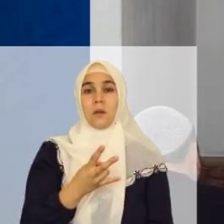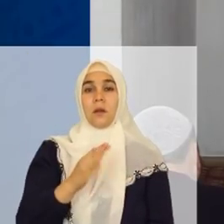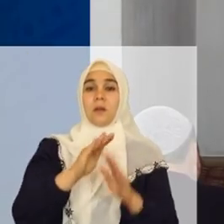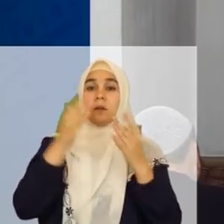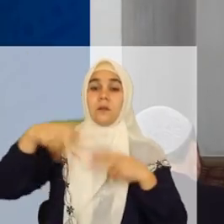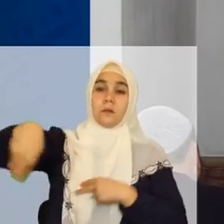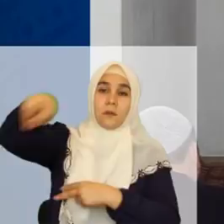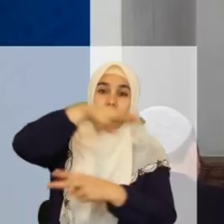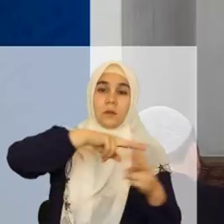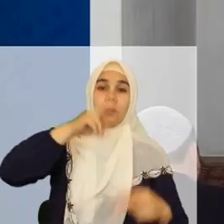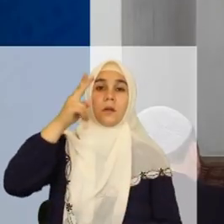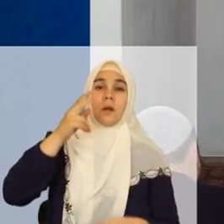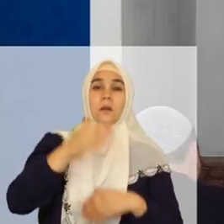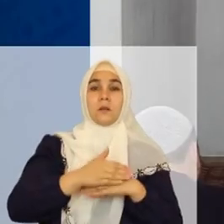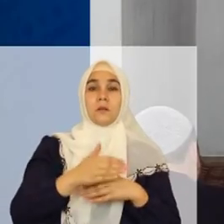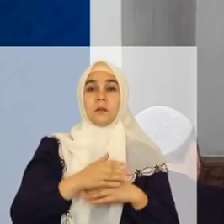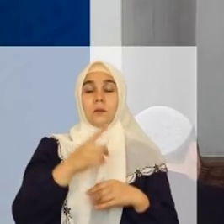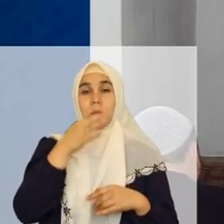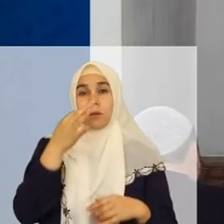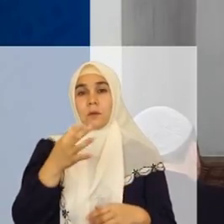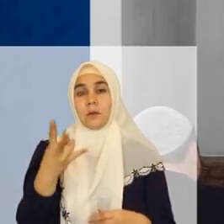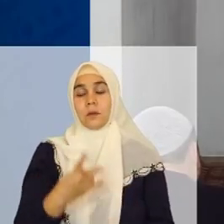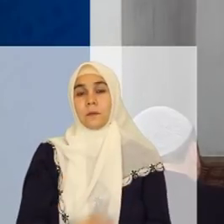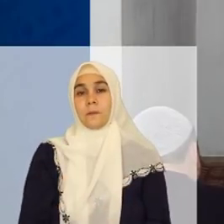Tavobni qilib bo'lib, odatda zamzam ichadi.